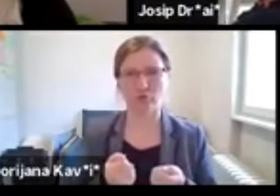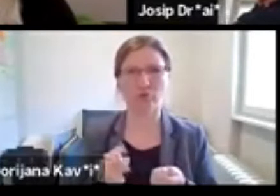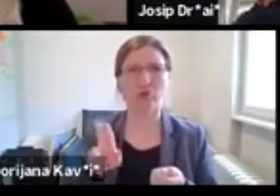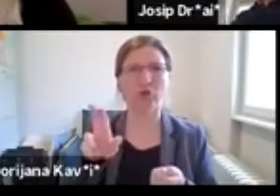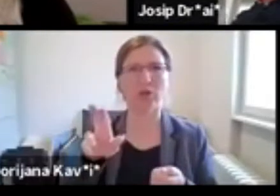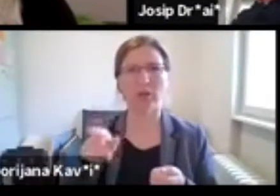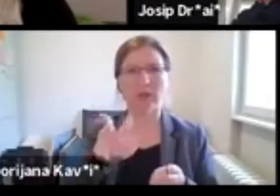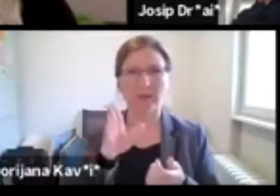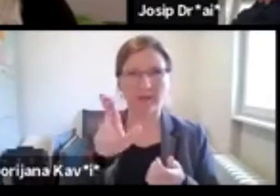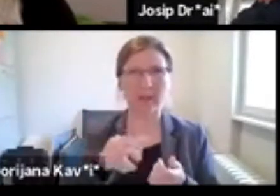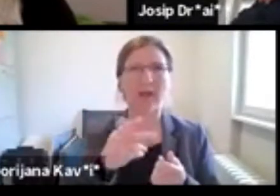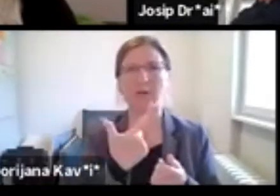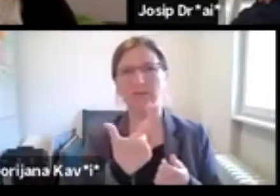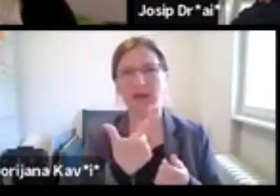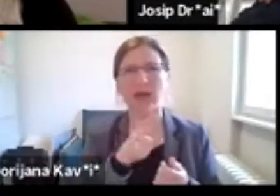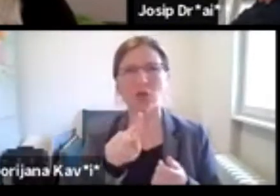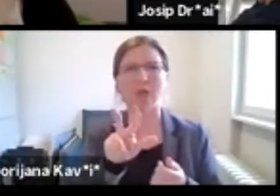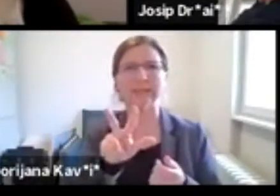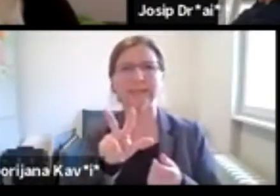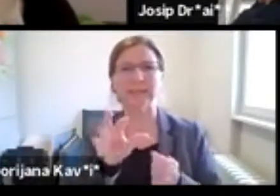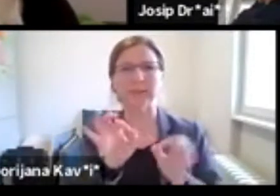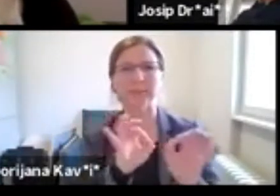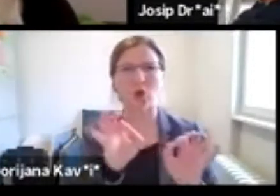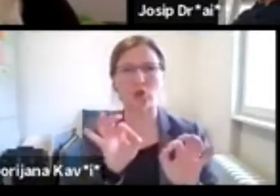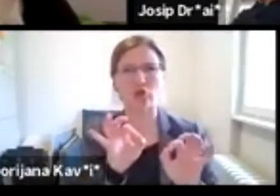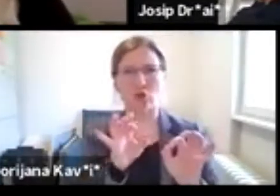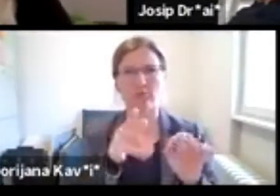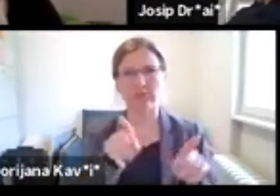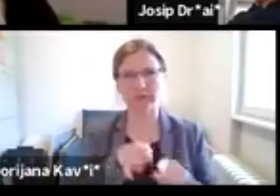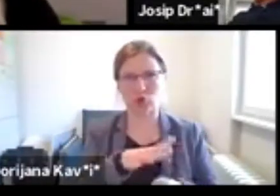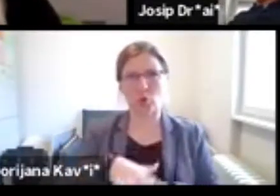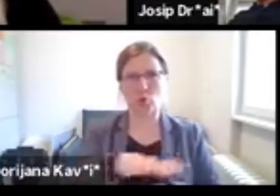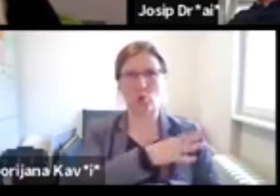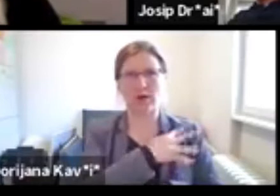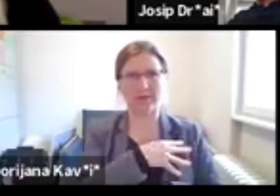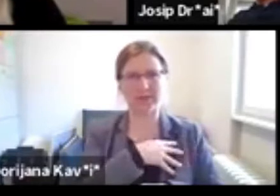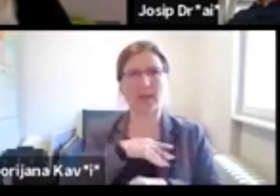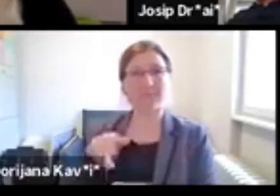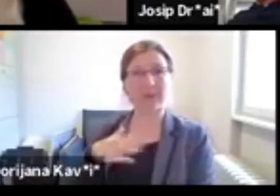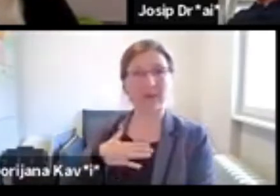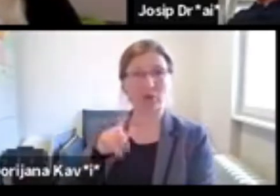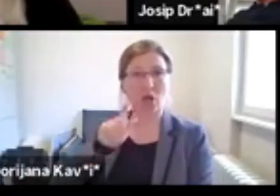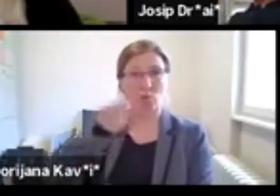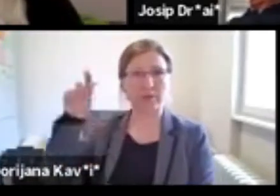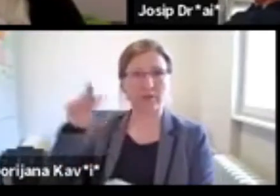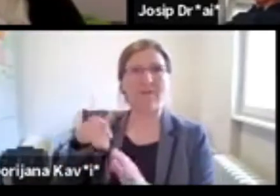2-3% svake populacije, pa tako i naše u Hrvatskoj. U našoj ustanovi ih je puno više, nekih čak